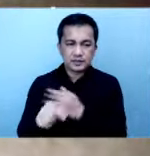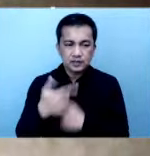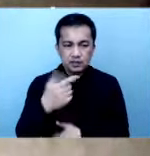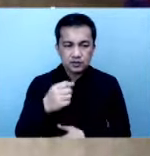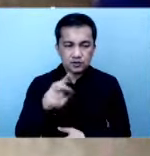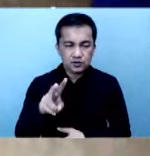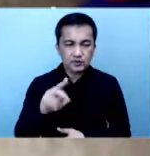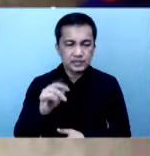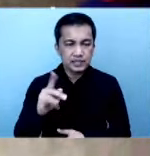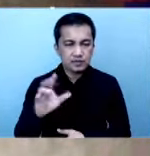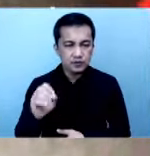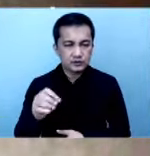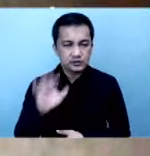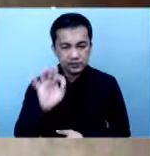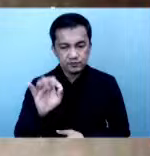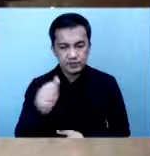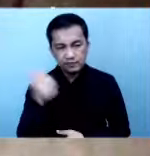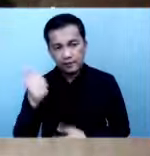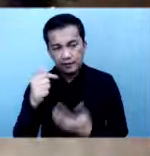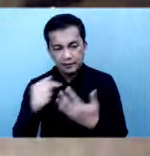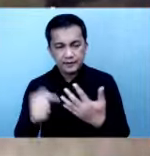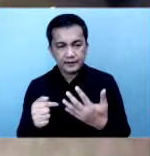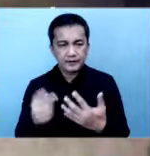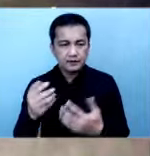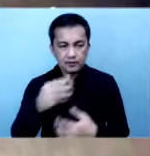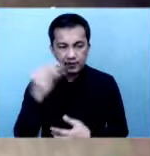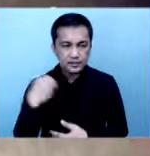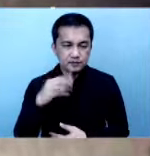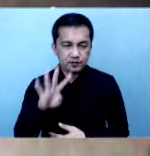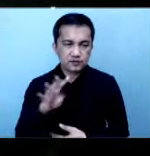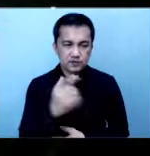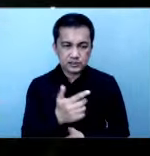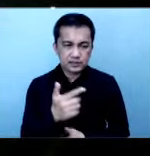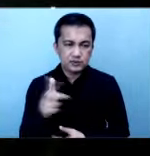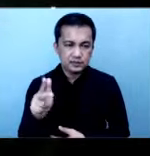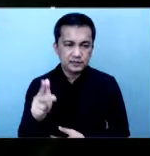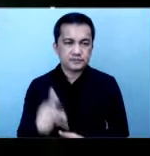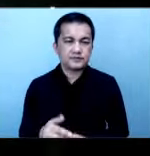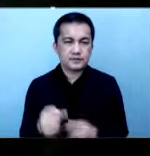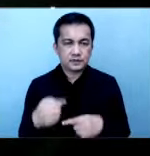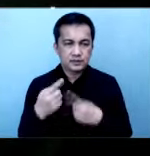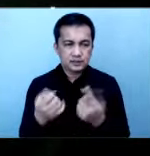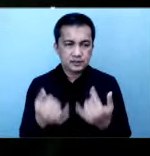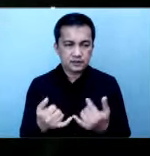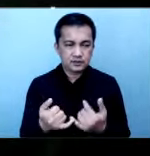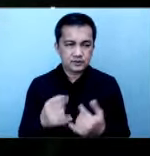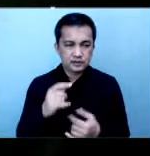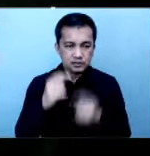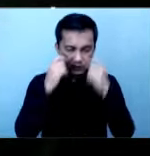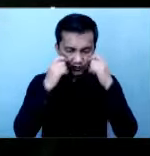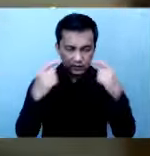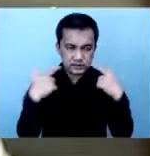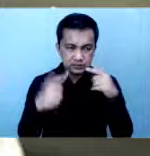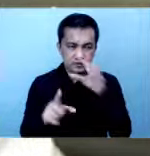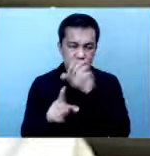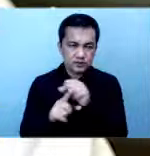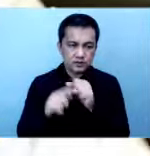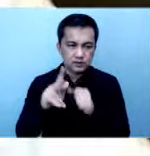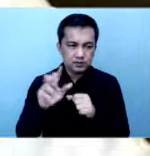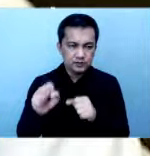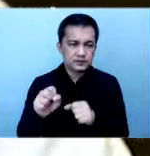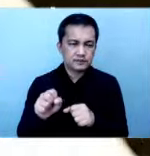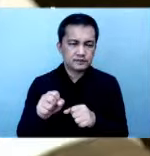at siyam na iba pa noong March 4, 2023. Sa ngayon, hawak na ng Timores Police si Teves. May pinadala